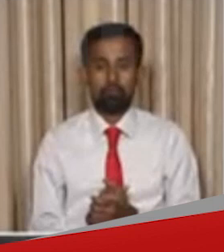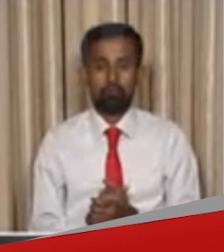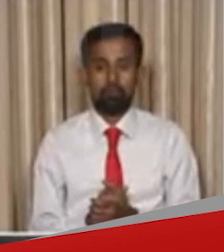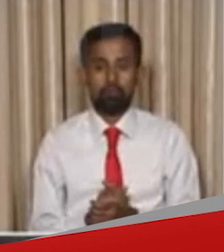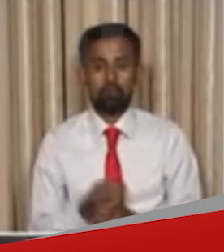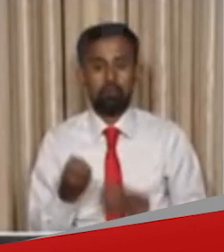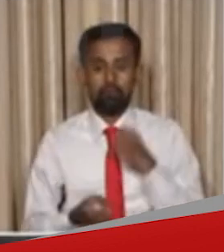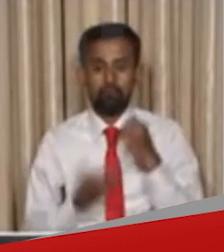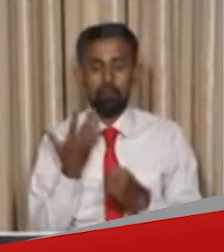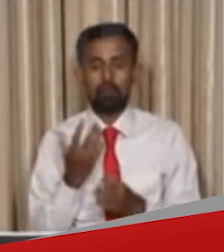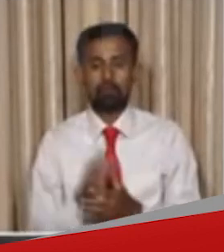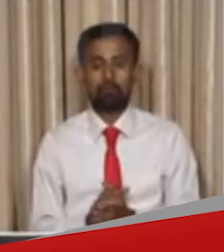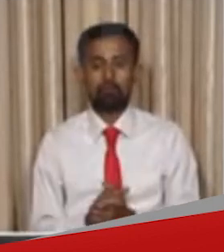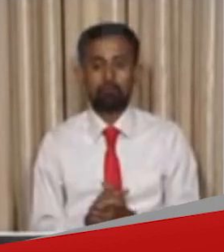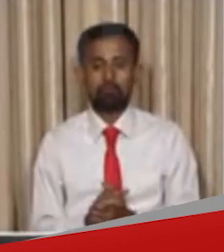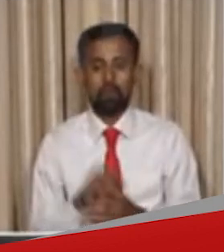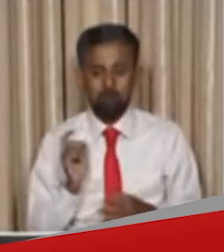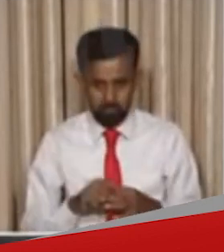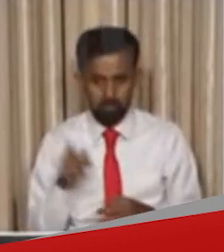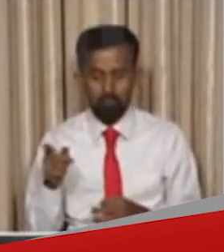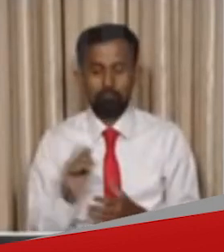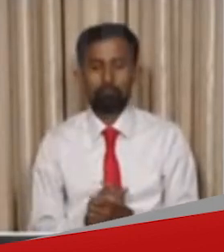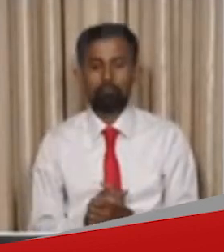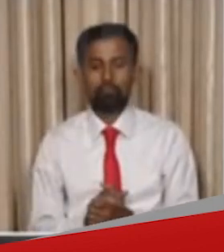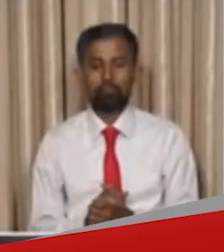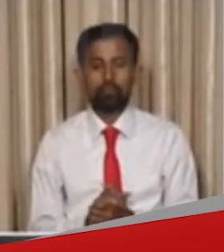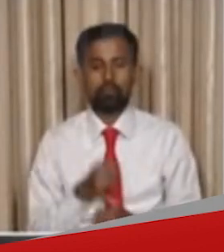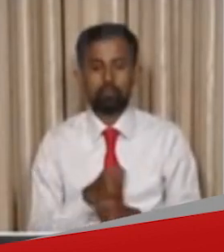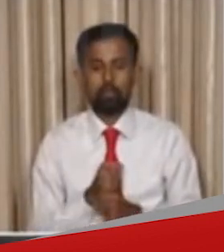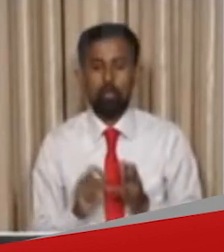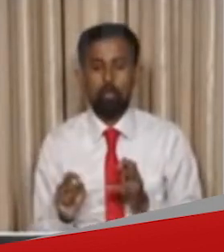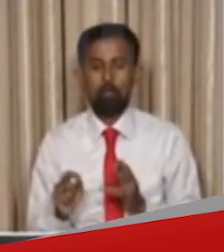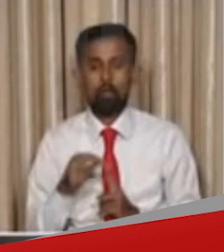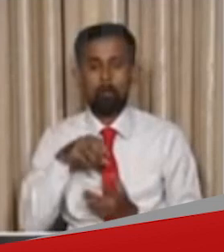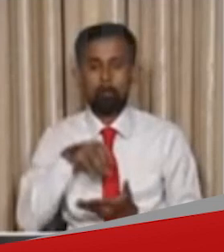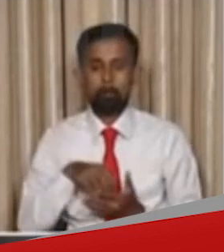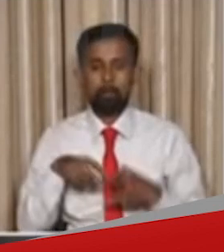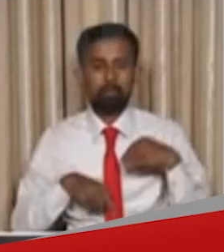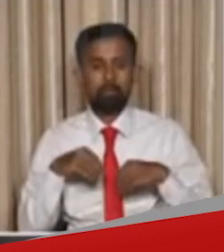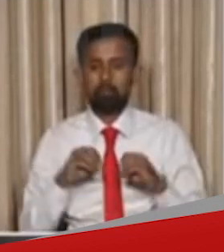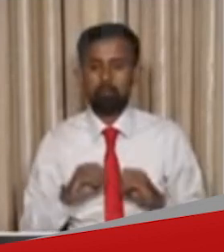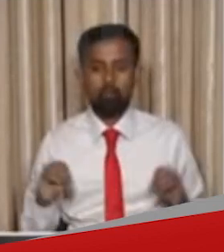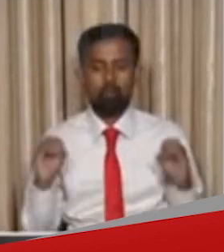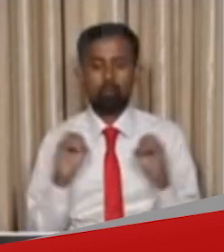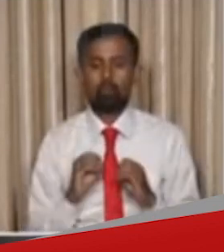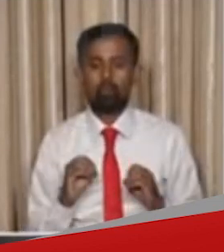නැග්ග ප්‍රශ්නය ඒකද? එතකොට රාජ්‍ය ආයතන අද ප්‍රායසභා ඡන්දය තියන්නේ නැතුව